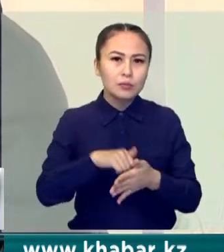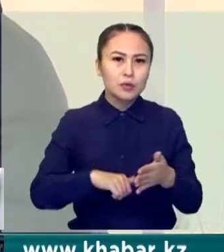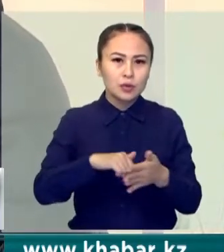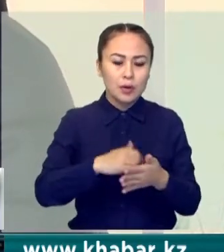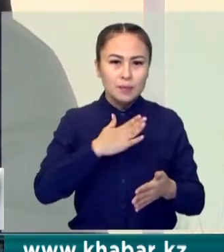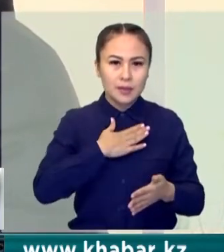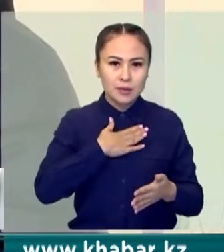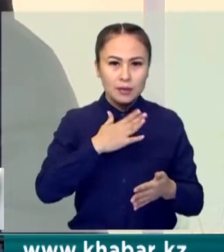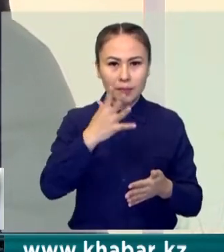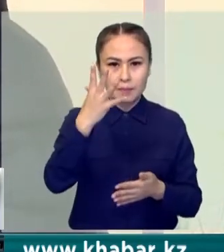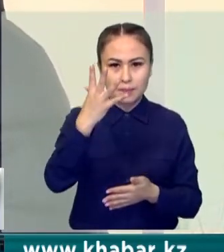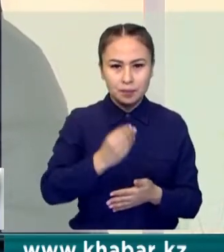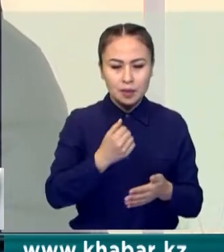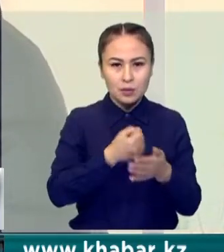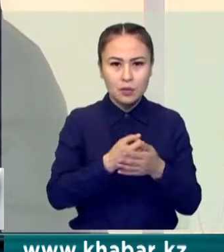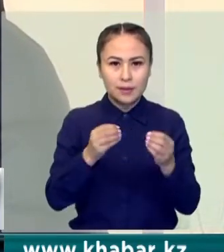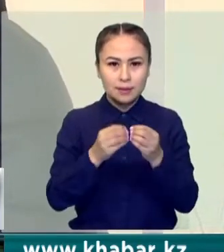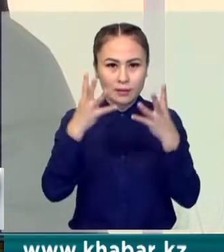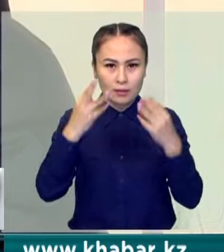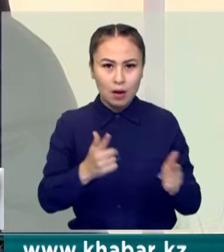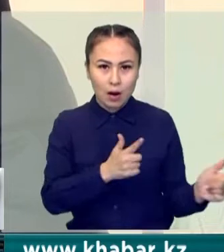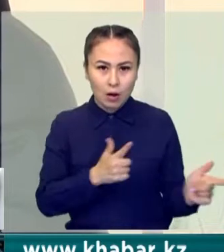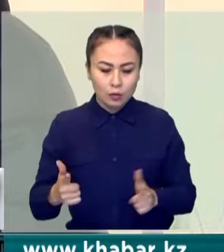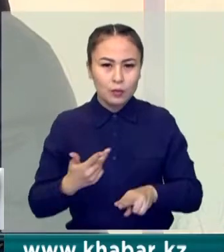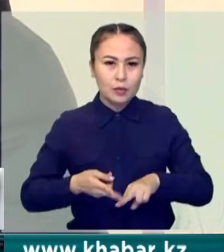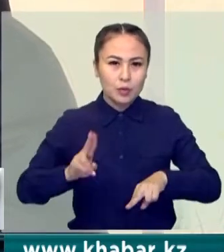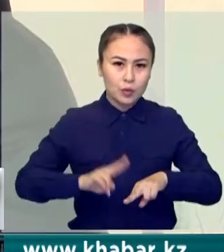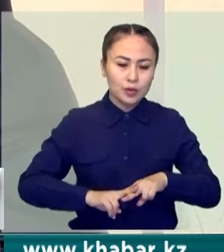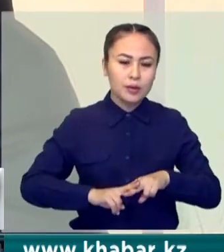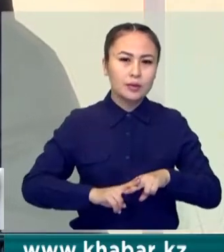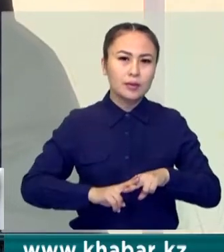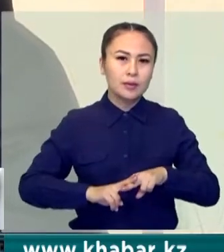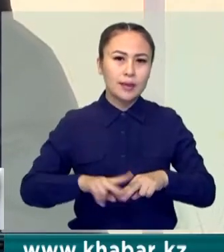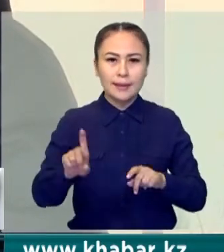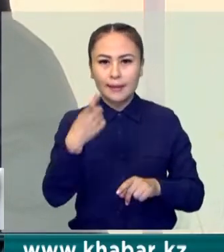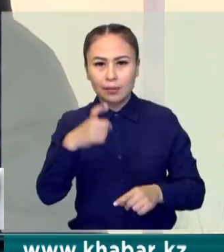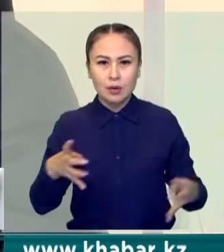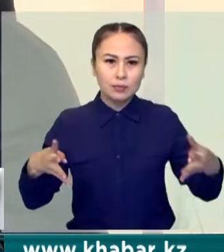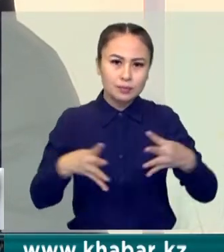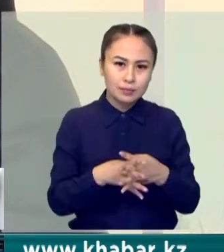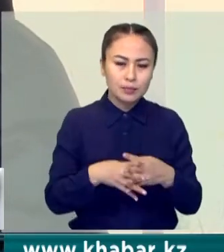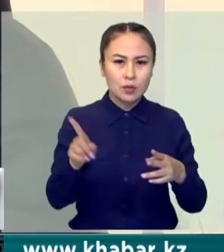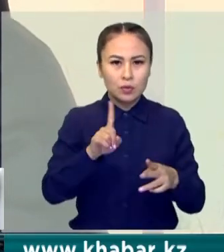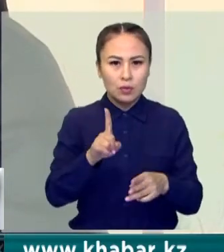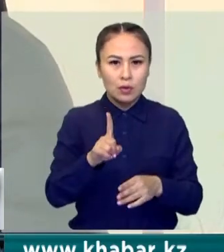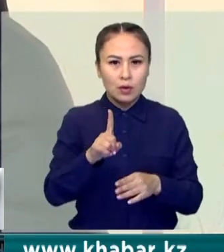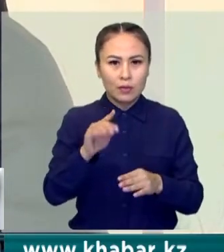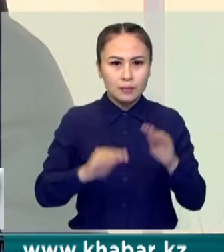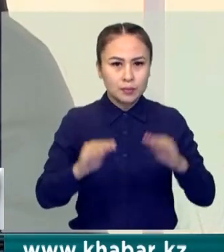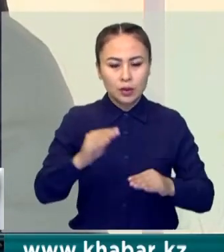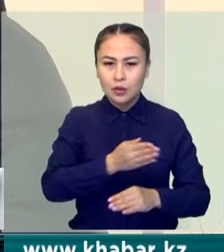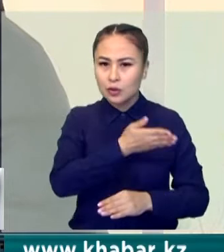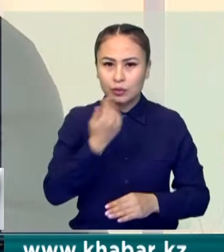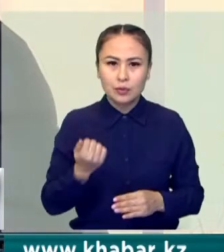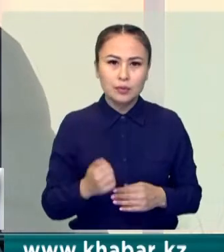біздің өнім 5 күн мен 10 күн аралығында дайын болатын өнім болғаннан кейін ол ешқандай химиялық қоспамен, пестицид, фунгицидпен